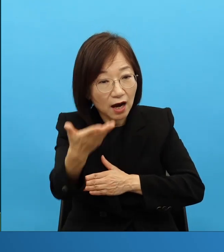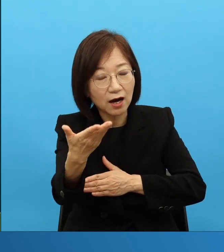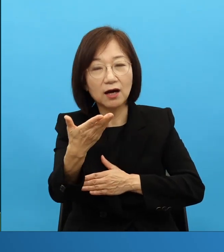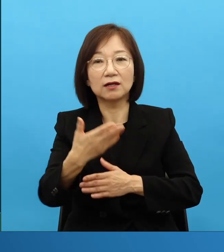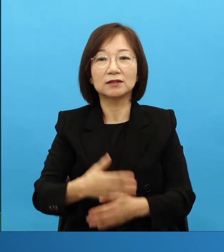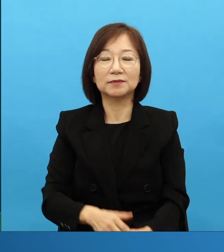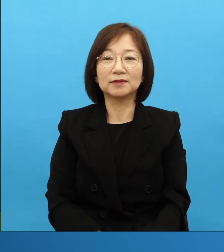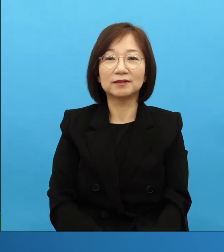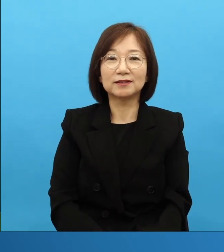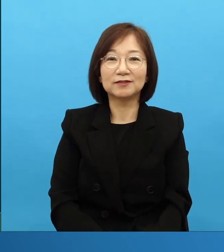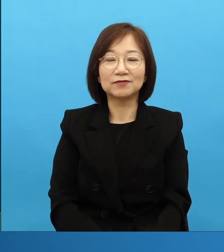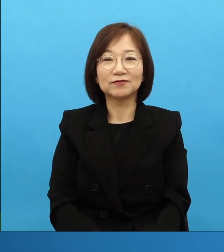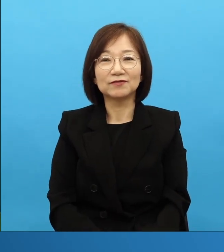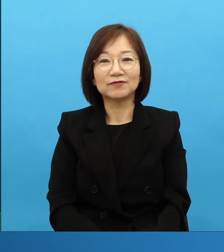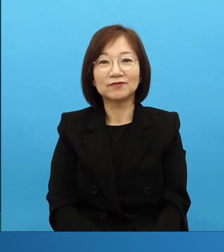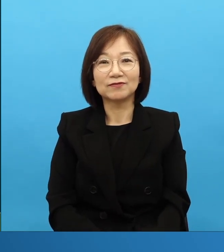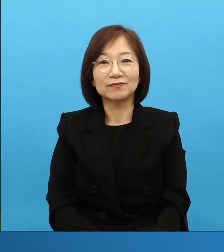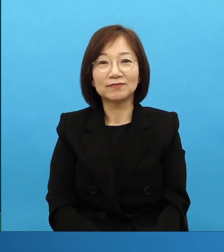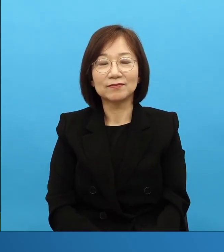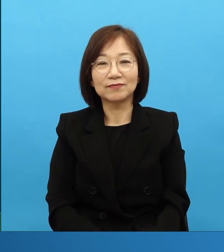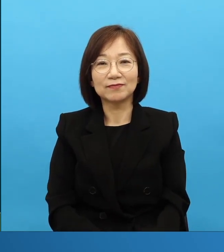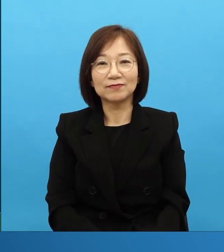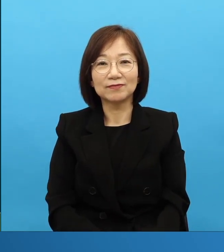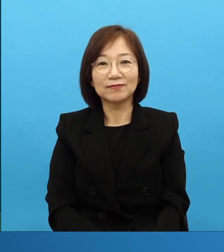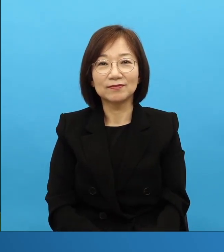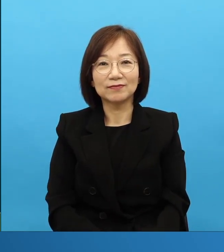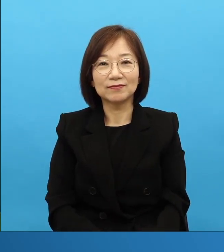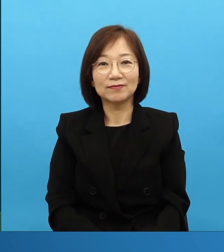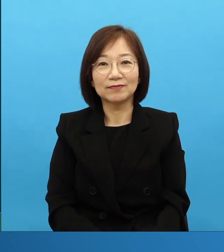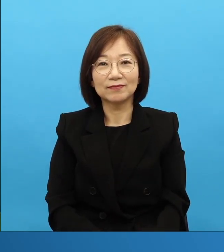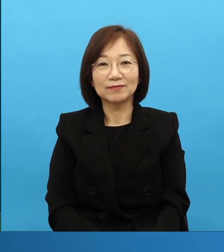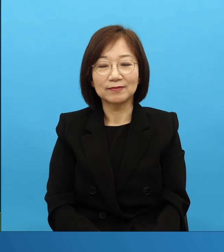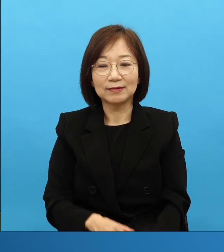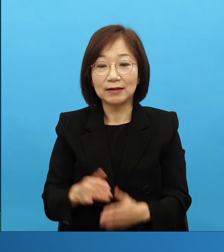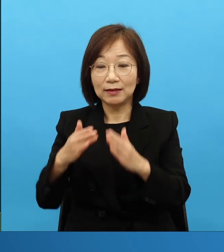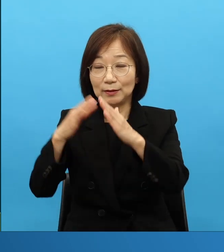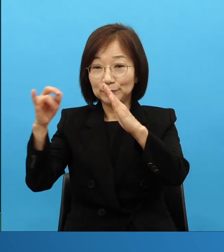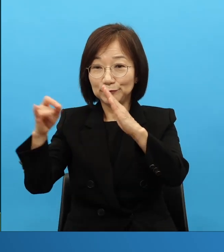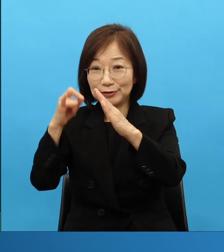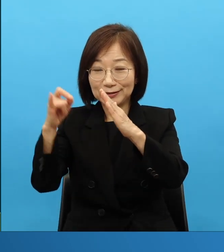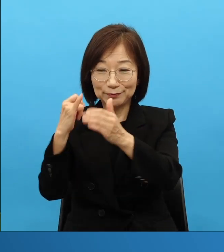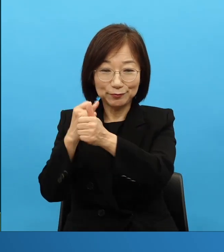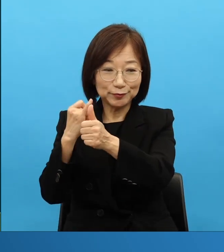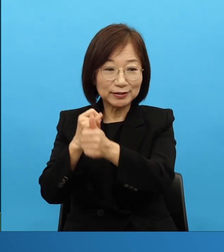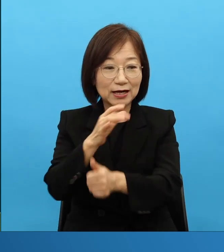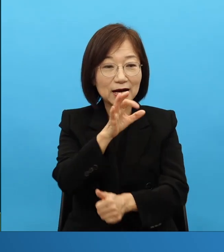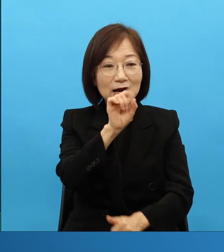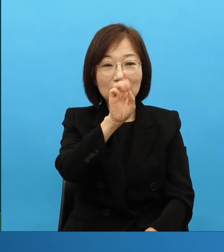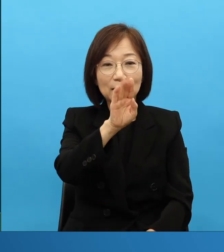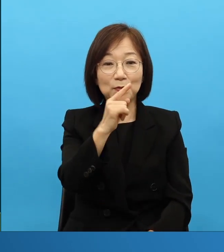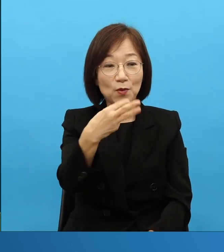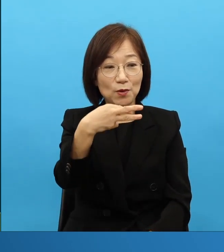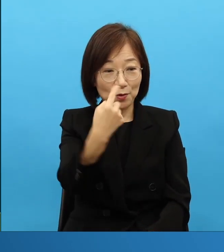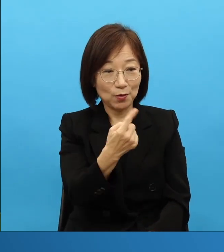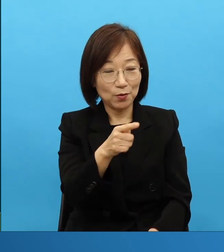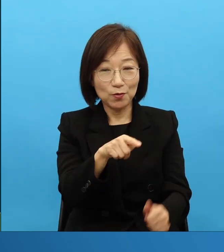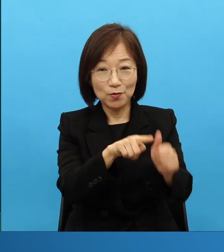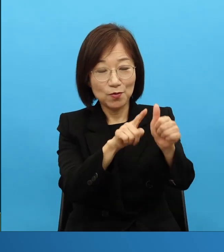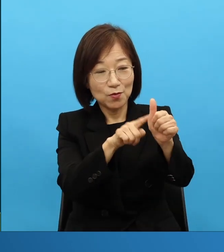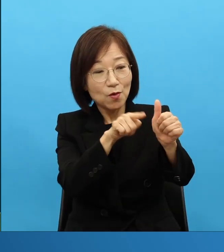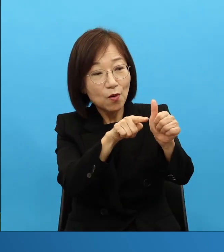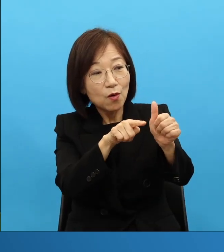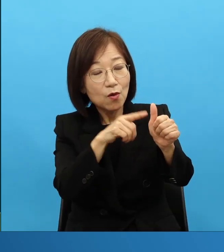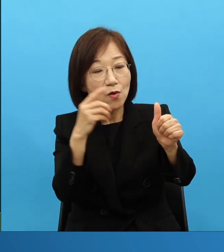질문이 브리스가 지금 아볼로 보고 니 믿을 때 성령 받았냐? 똑같은 질문이에요. That is the same question the Priscilla couple